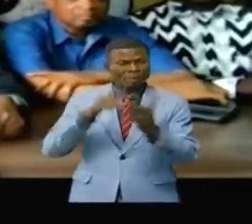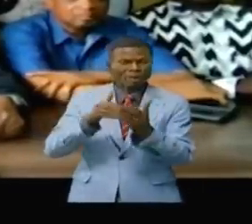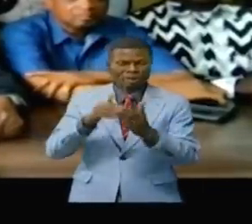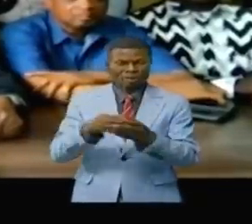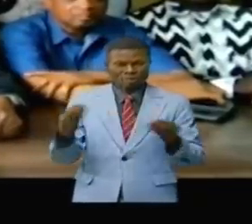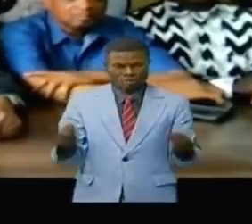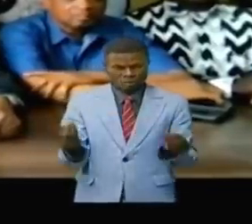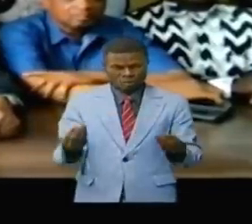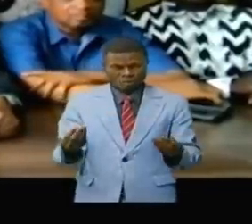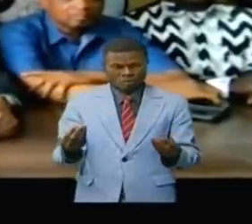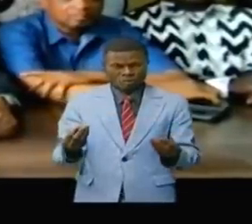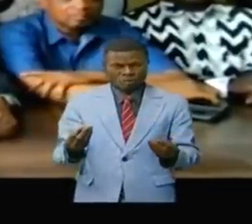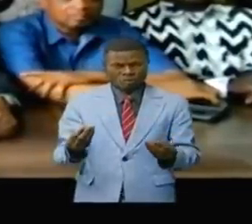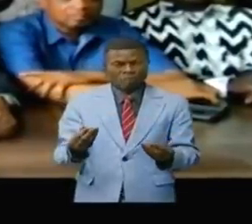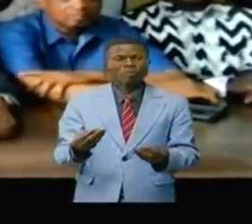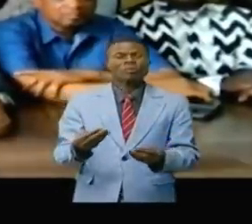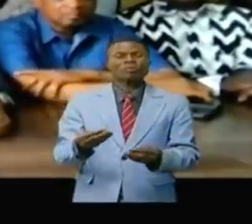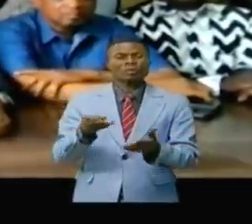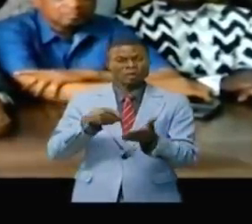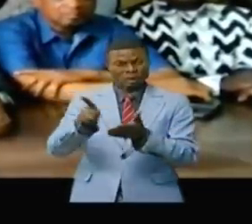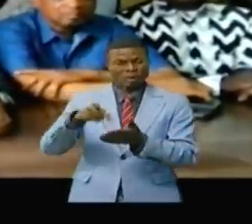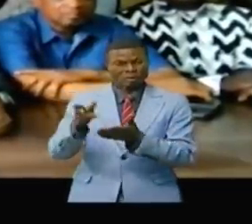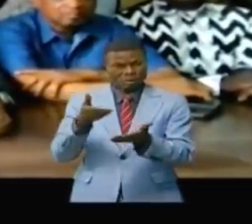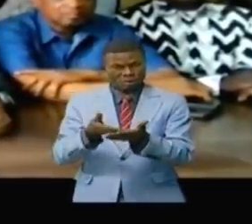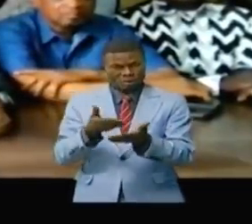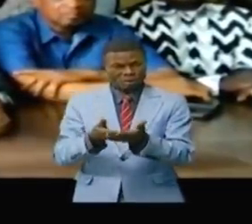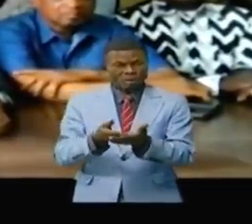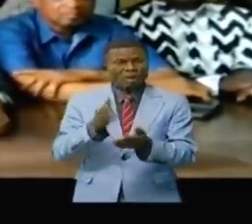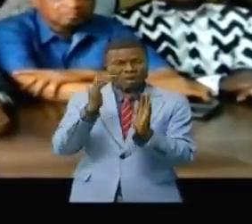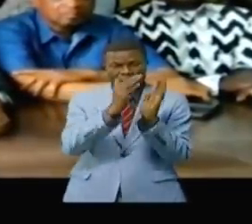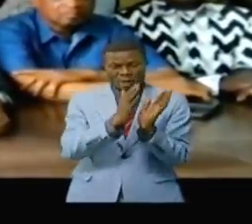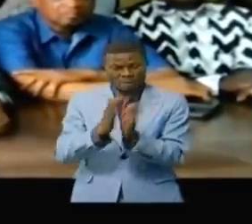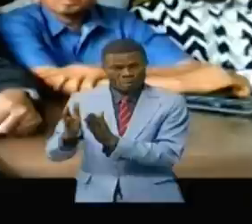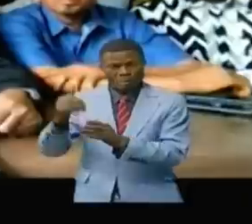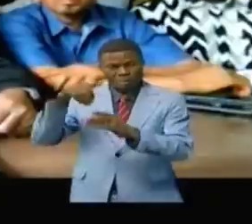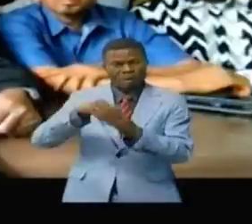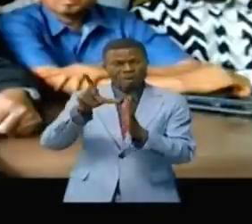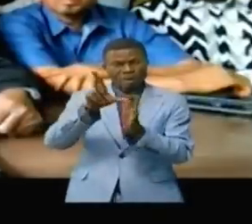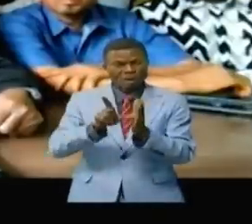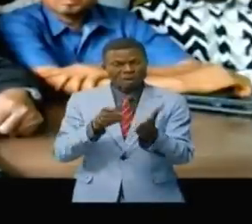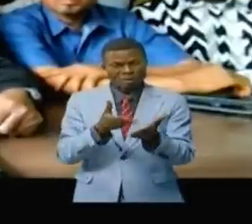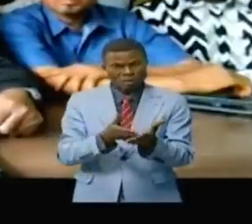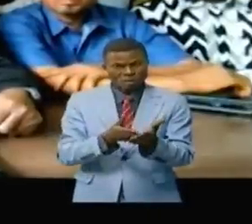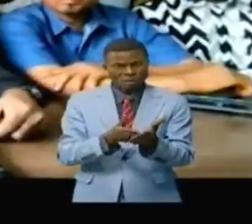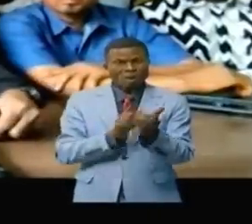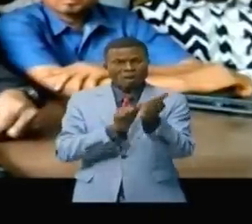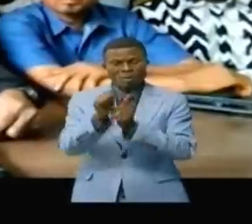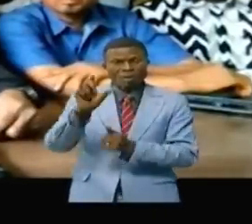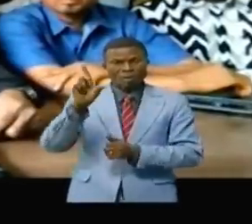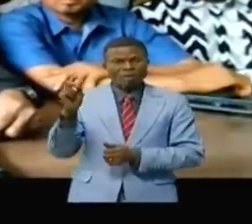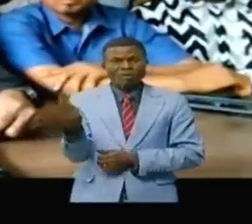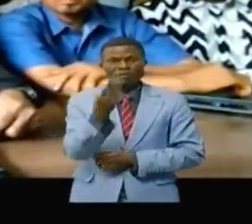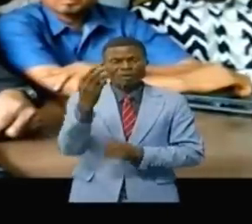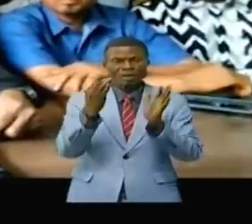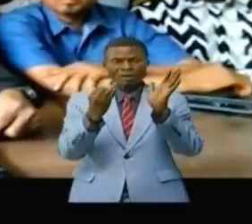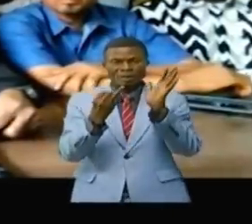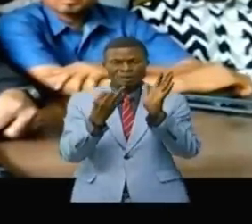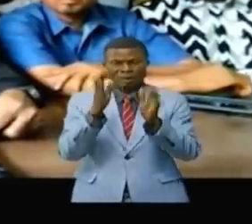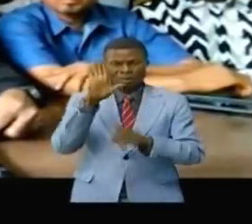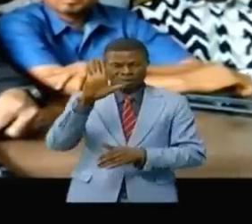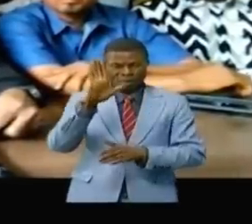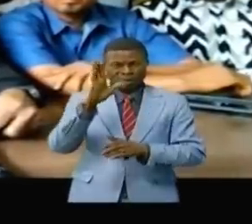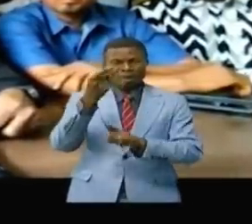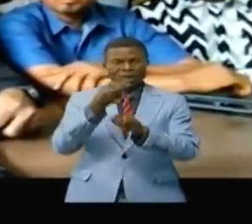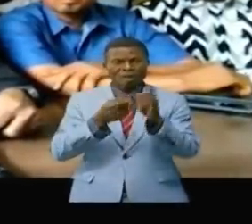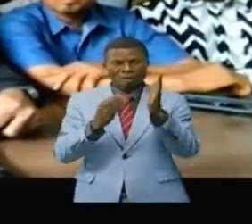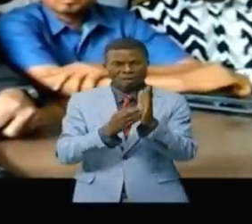Or, les rétrocessions sont prévues dans la loi. Passé le 25 septembre, si